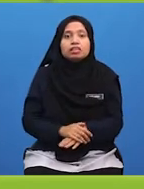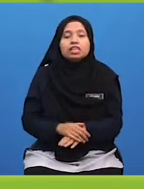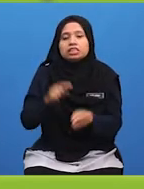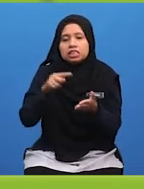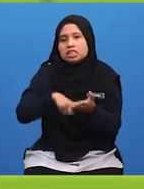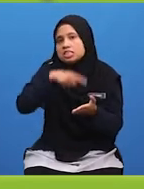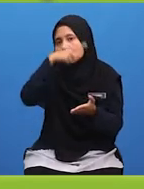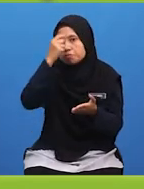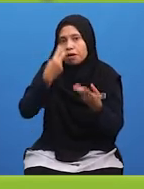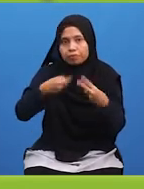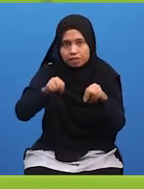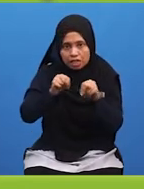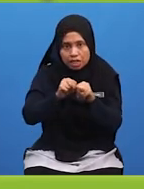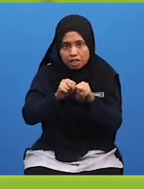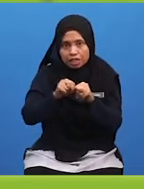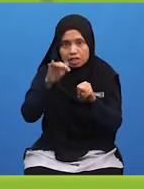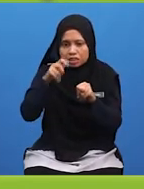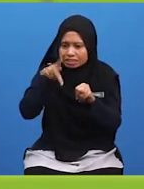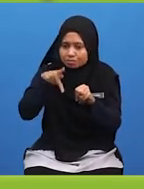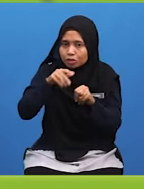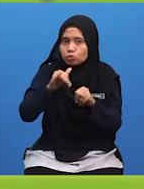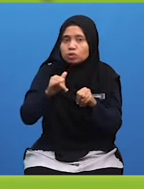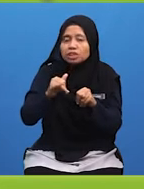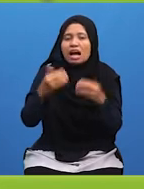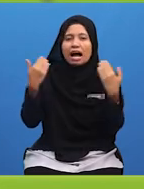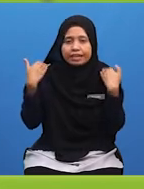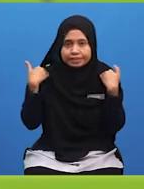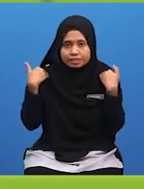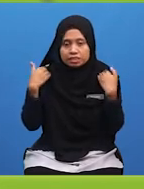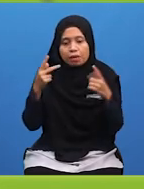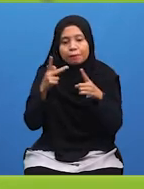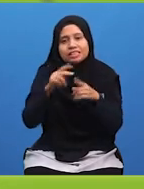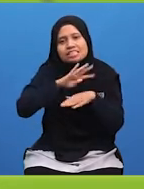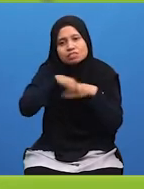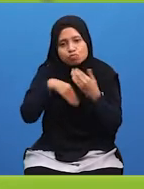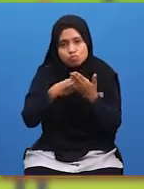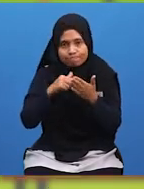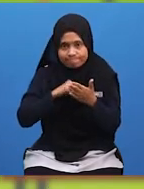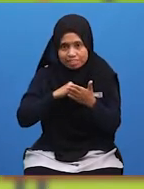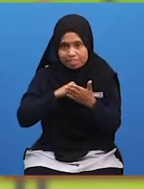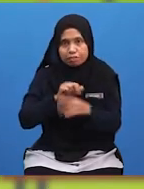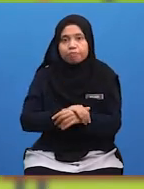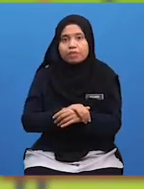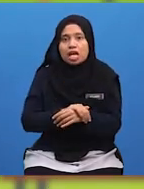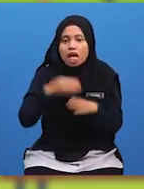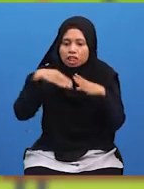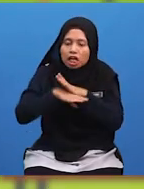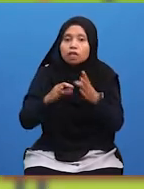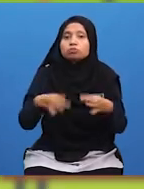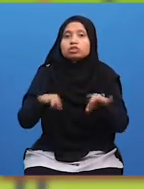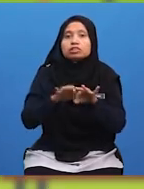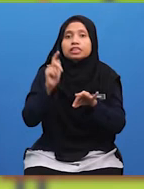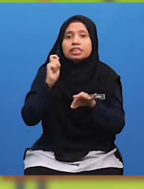Ini kan nilai yang sepatutnya dimiliki oleh kita semua. Dalam cerita